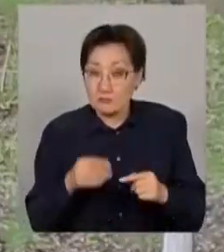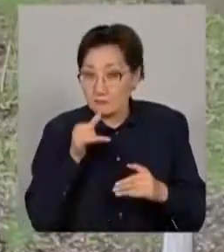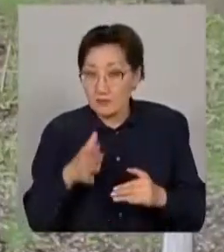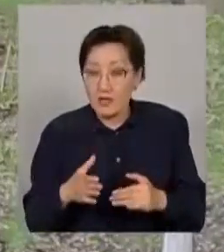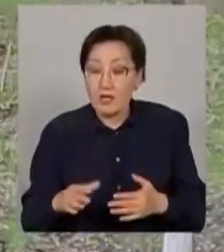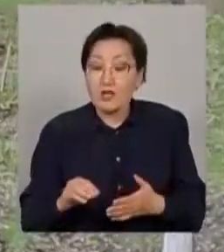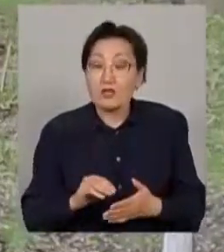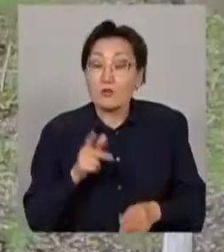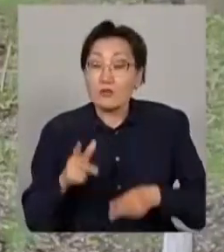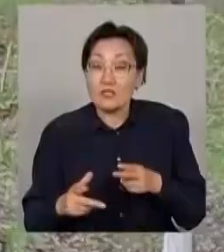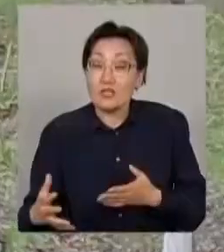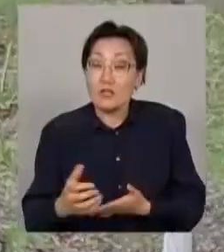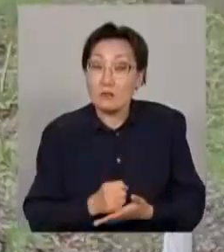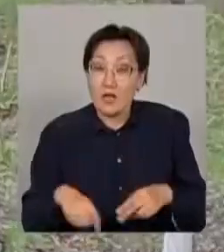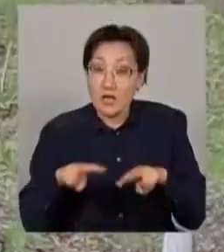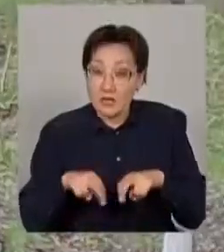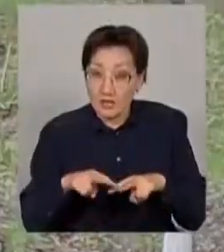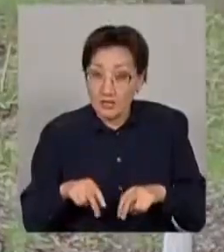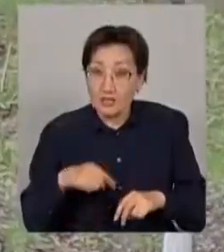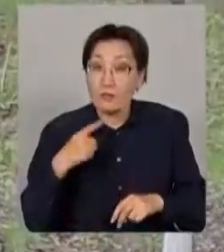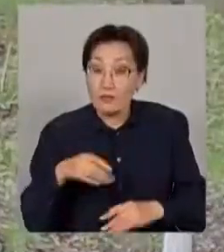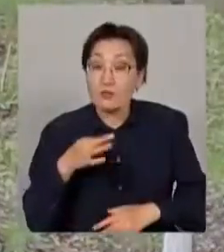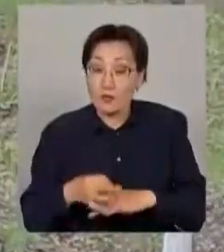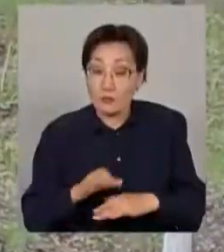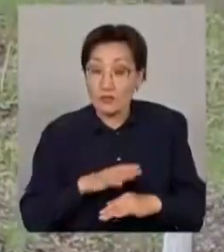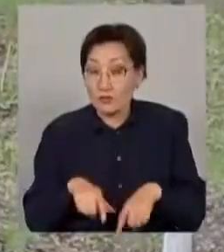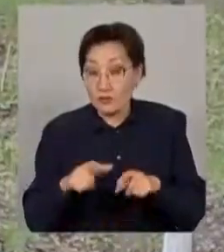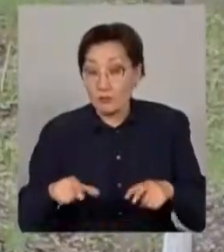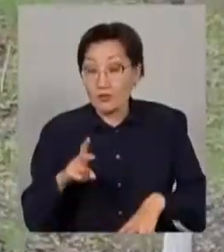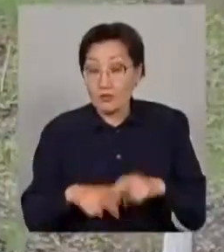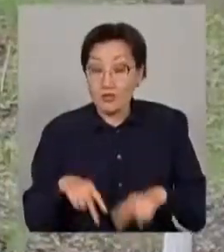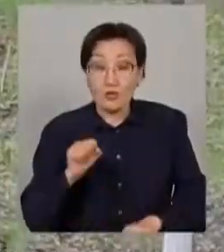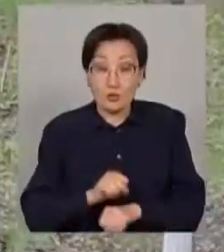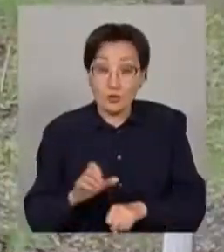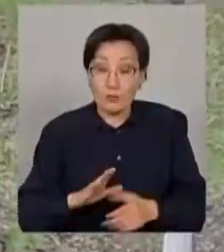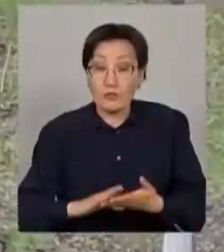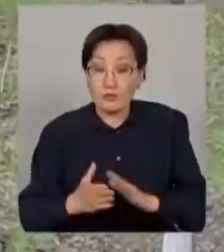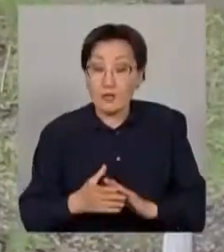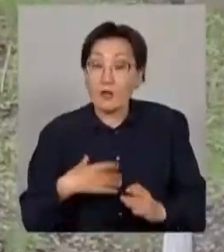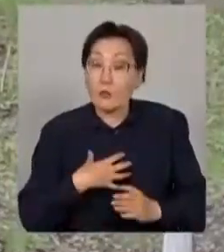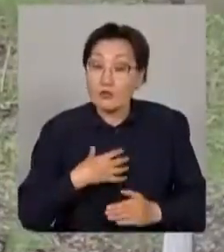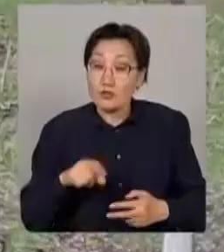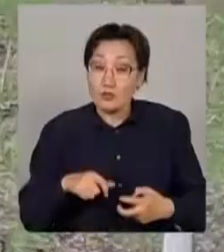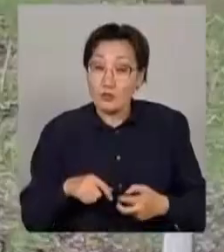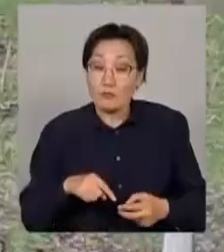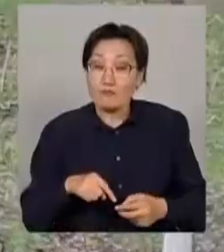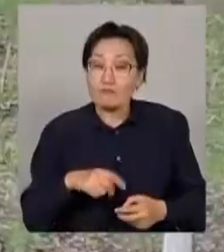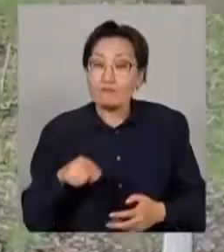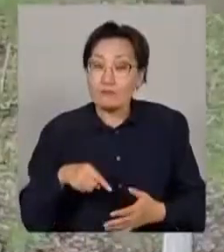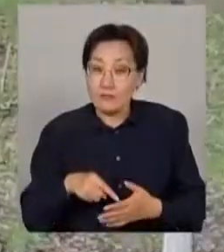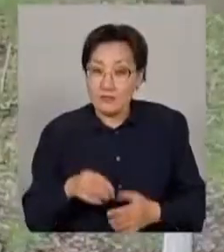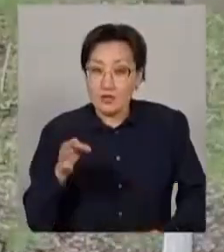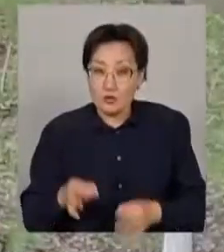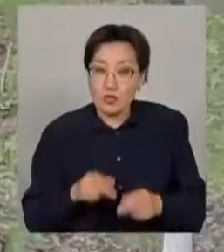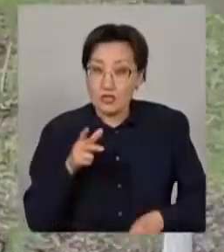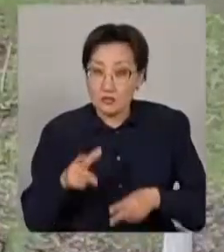арыздарын жинап алып, қарастырамыз деген сылтаумен құтылды. Ал тұрғындар құрылыс тоқтамаса қордаланған мәселені жоғары сотқа дейін жеткіземіз